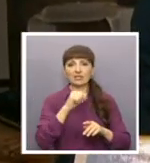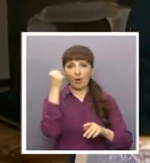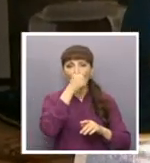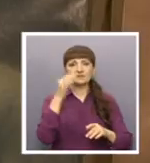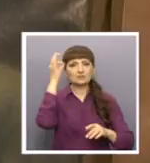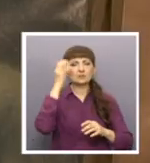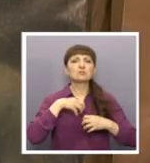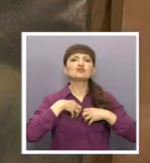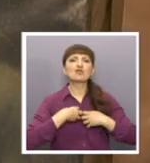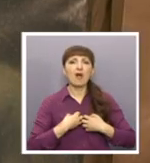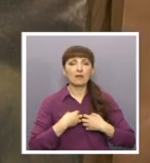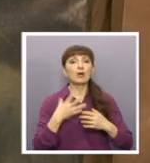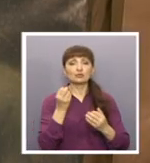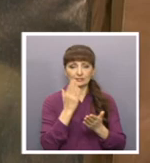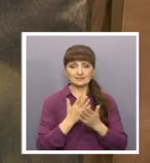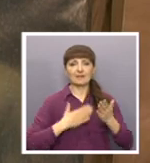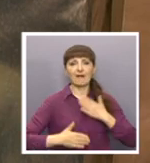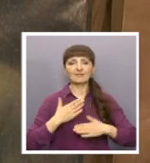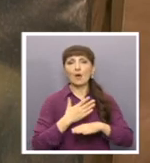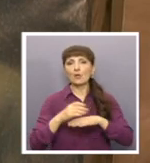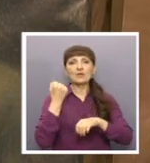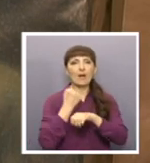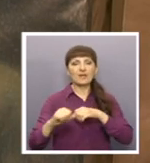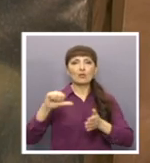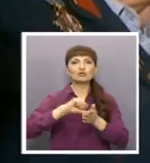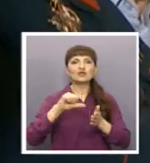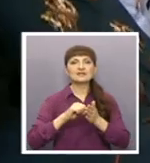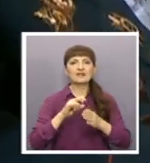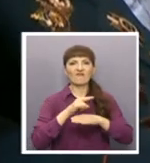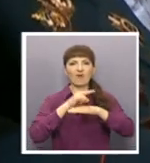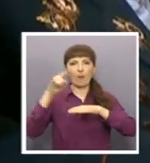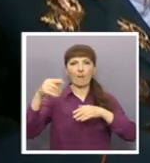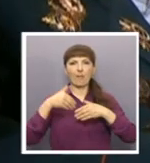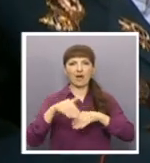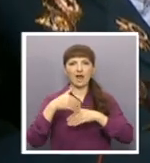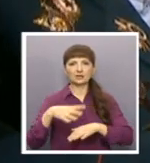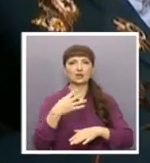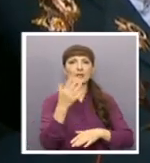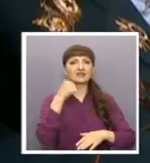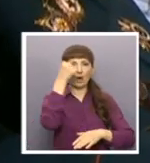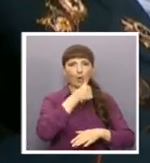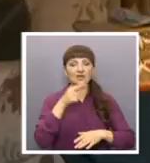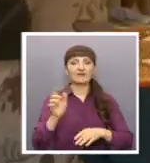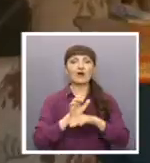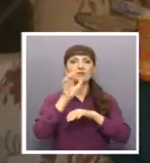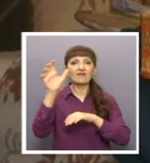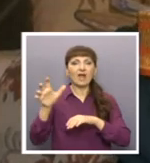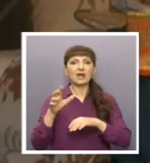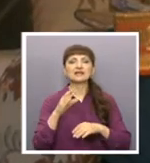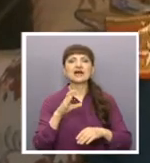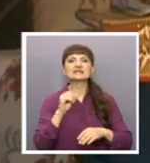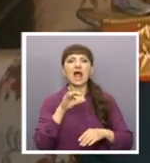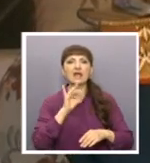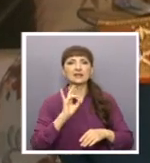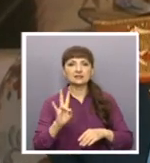только печальные воспоминания. После победы и участия в первом воздушном параде 24 июля 1945 года его отправляют сначала на Сахалин,